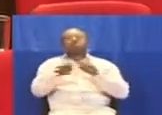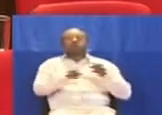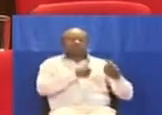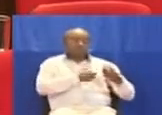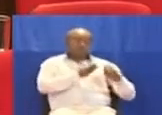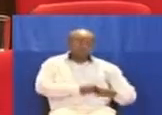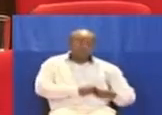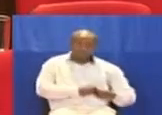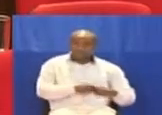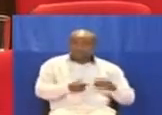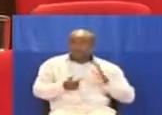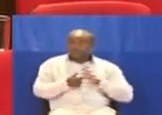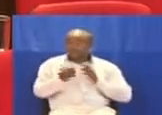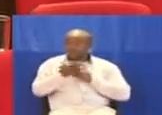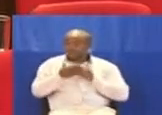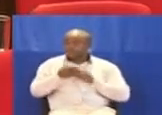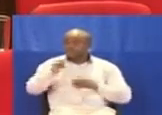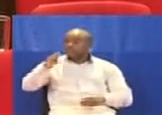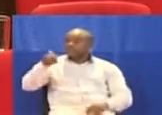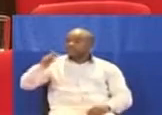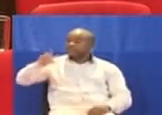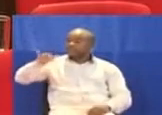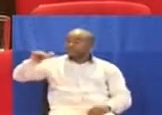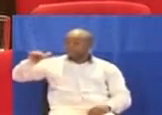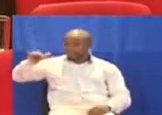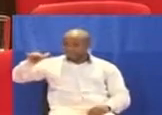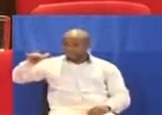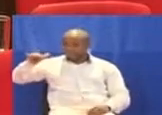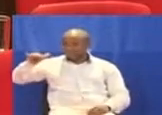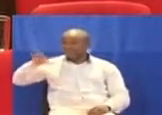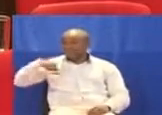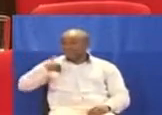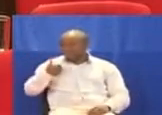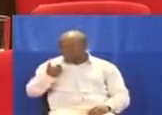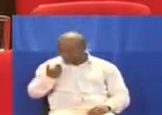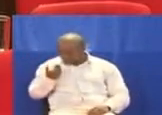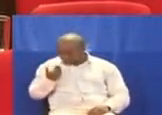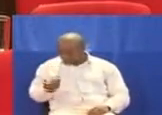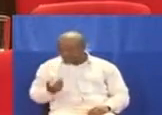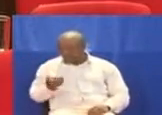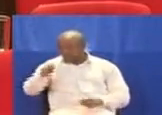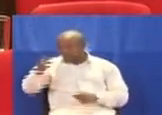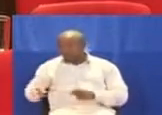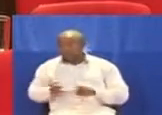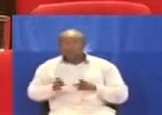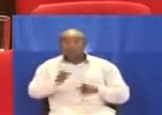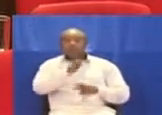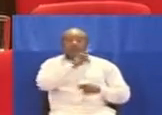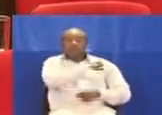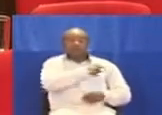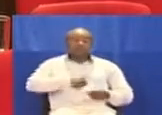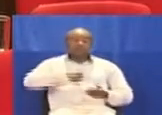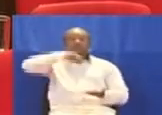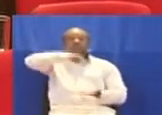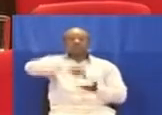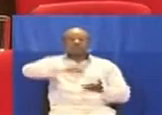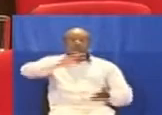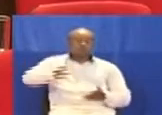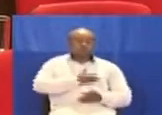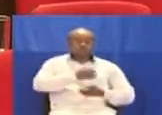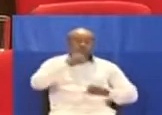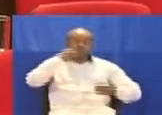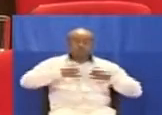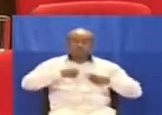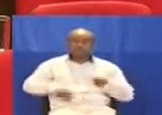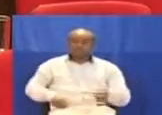ya Italy walisimama wakasema, walikiri kukata tamaa. Mheshimiwa Rais, ulisimama kututoa hofu na imeonekana